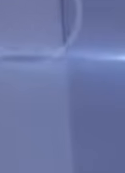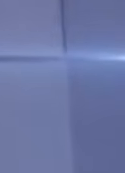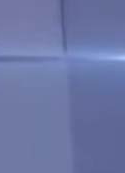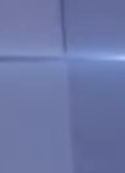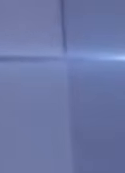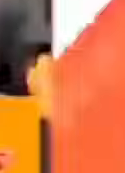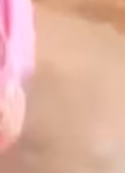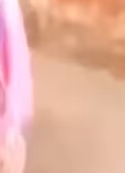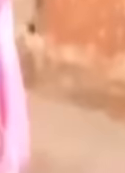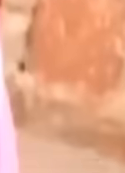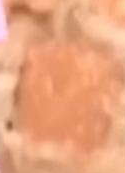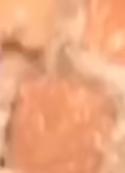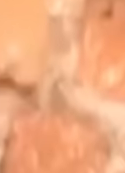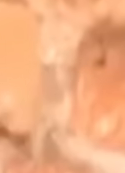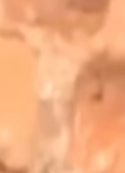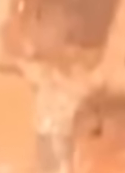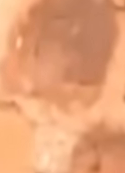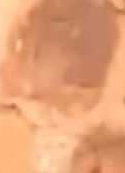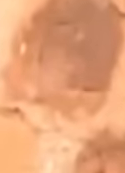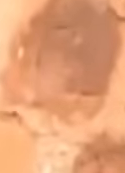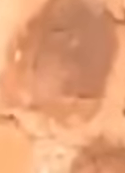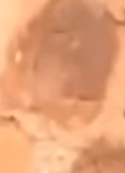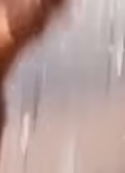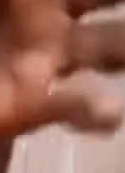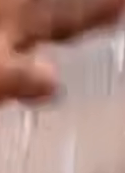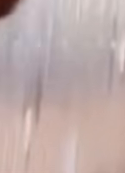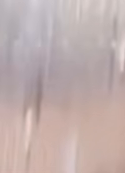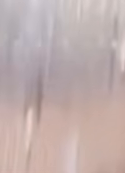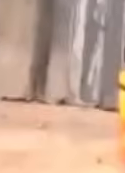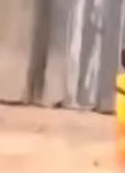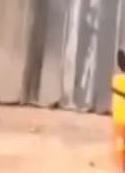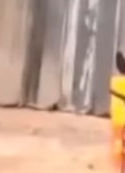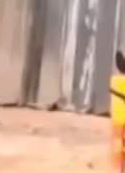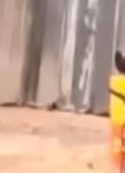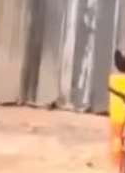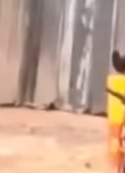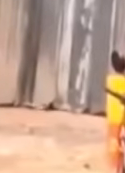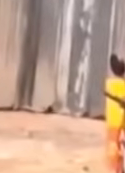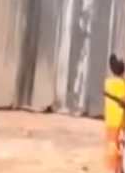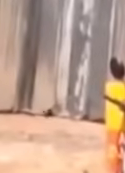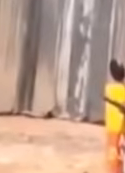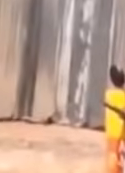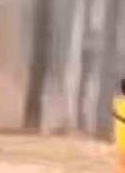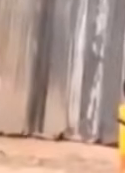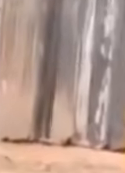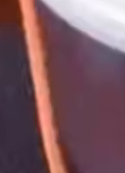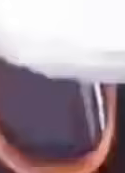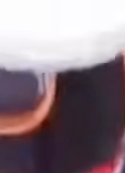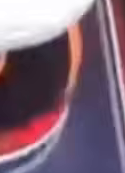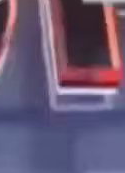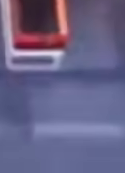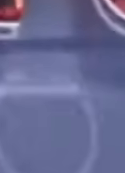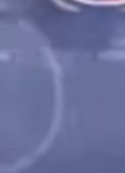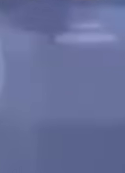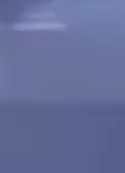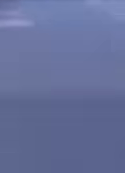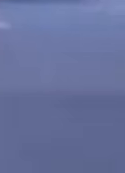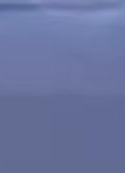Linda ne bino mu gataliiko nfu. Omukadde w'emyaka 9 asabye pulezidenti amutase ku mugagga amutwalako ettaka.